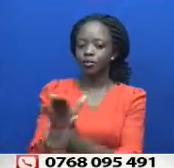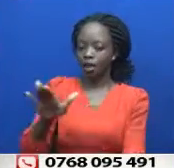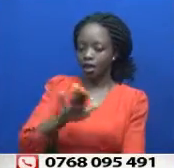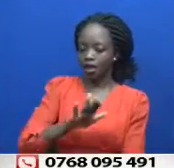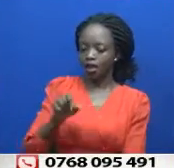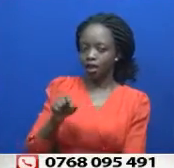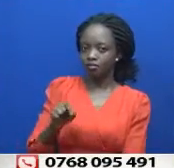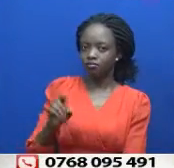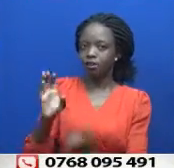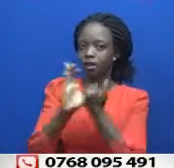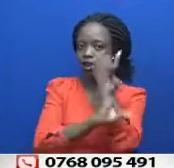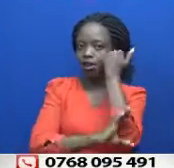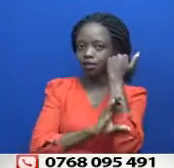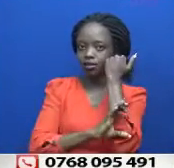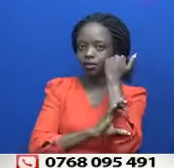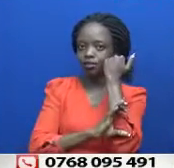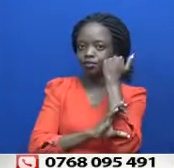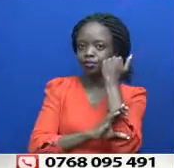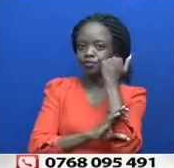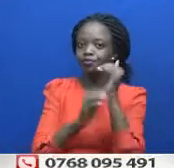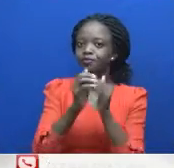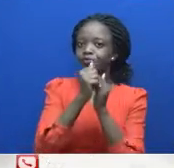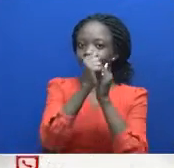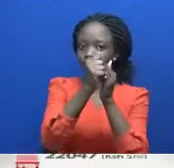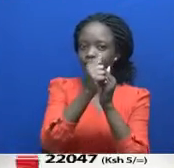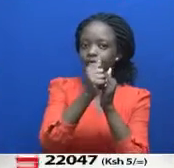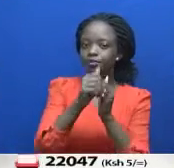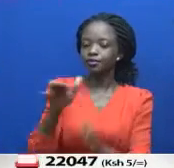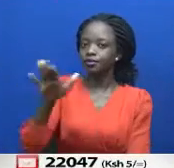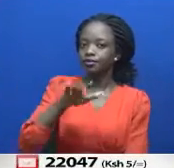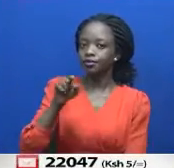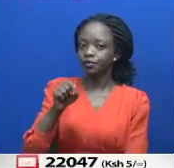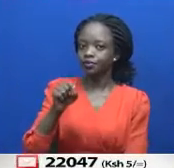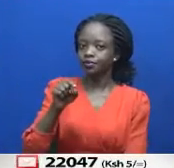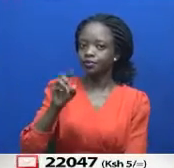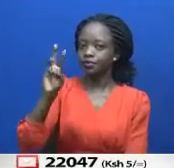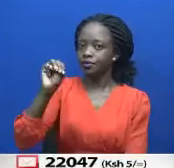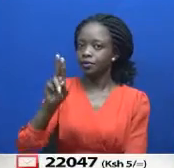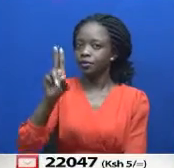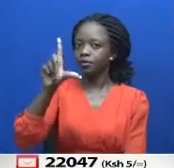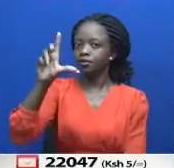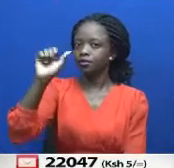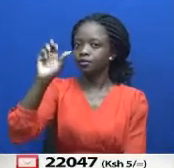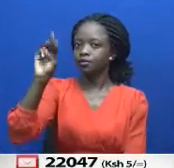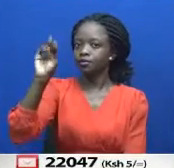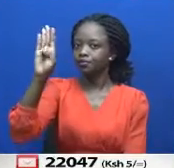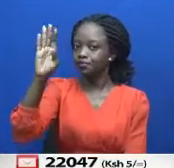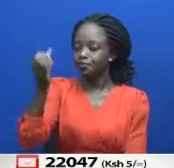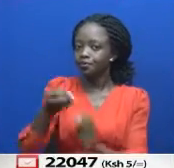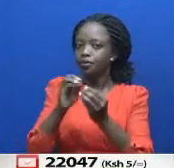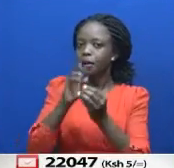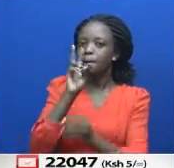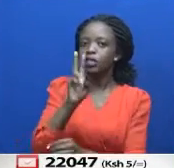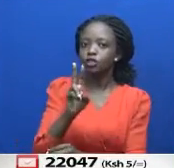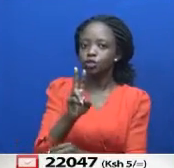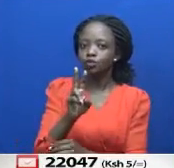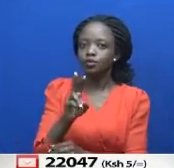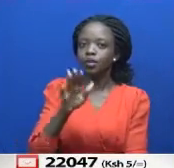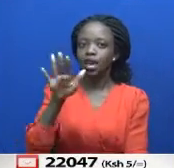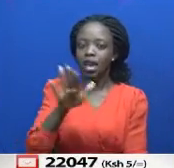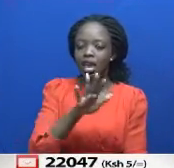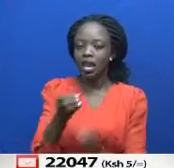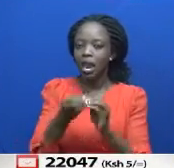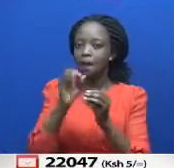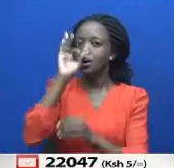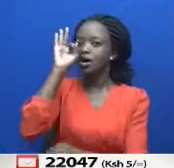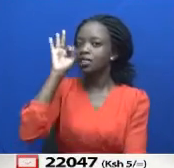nchi linaongoza, jamii ya magharibi ya Kenya ama jamii ya Mlembe ikishikilia nambari 2, huku jamii kutoka bonde la Ufa ikishikilia nambari